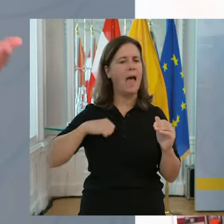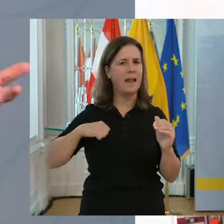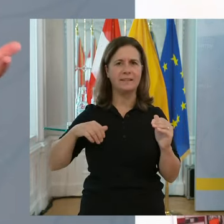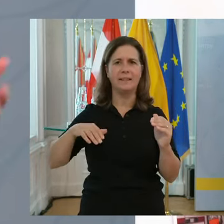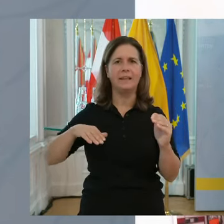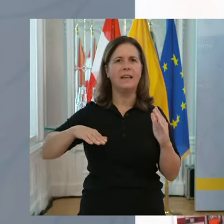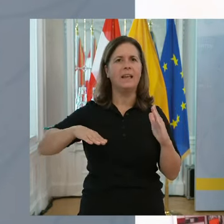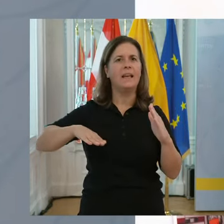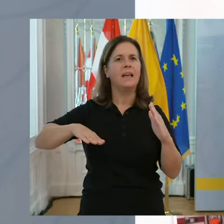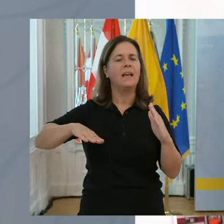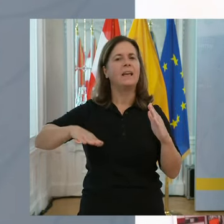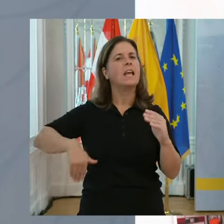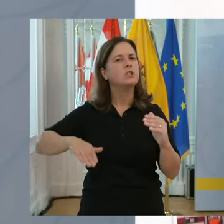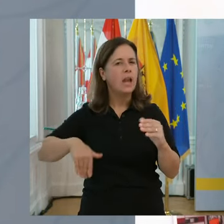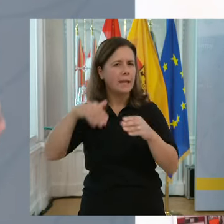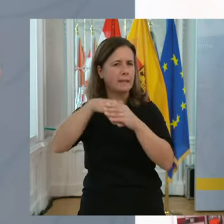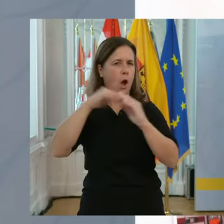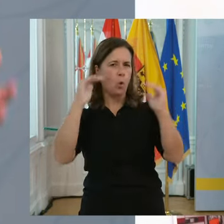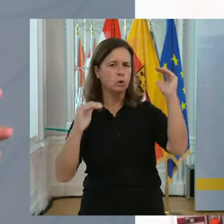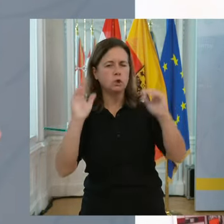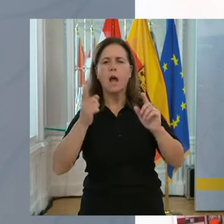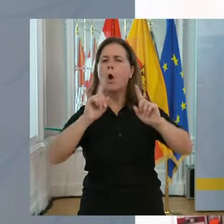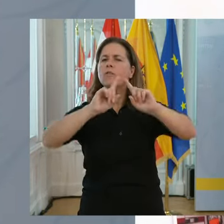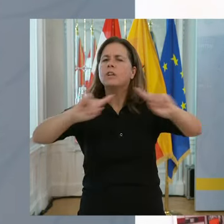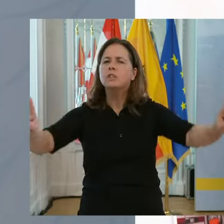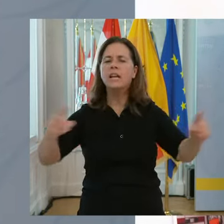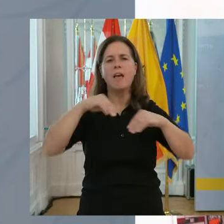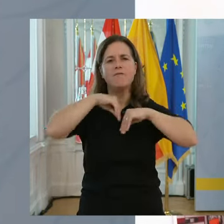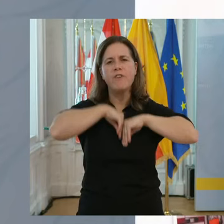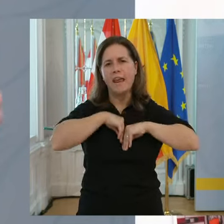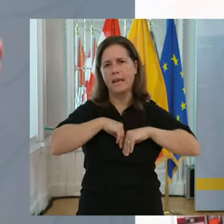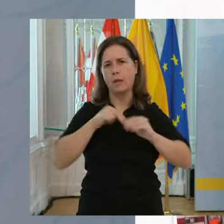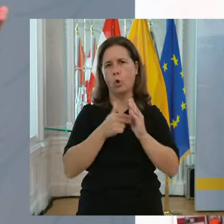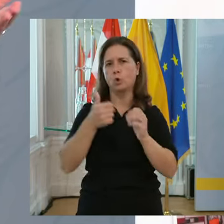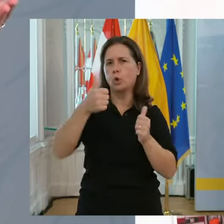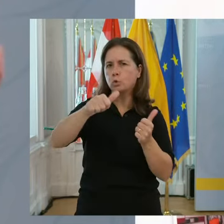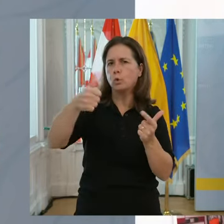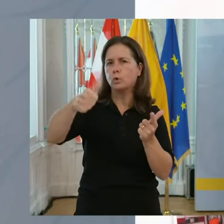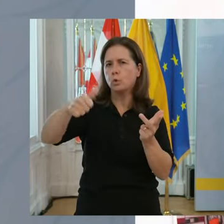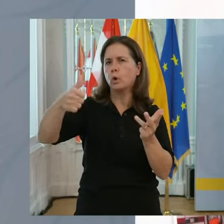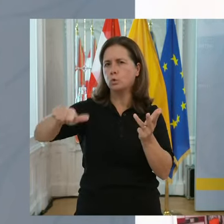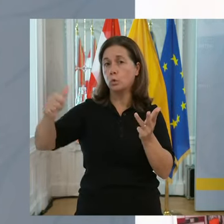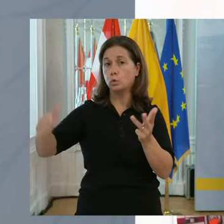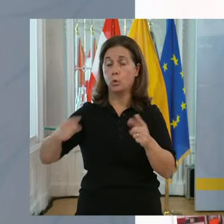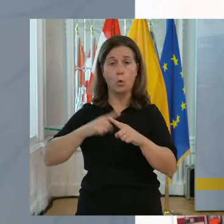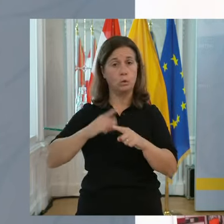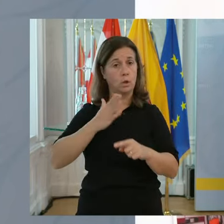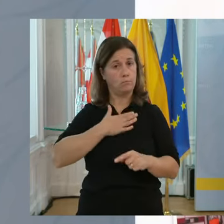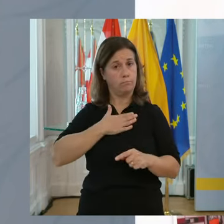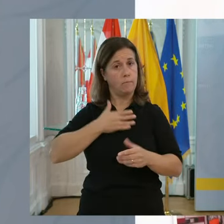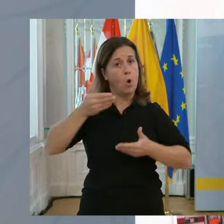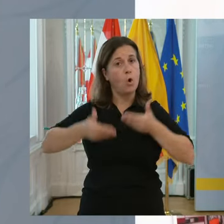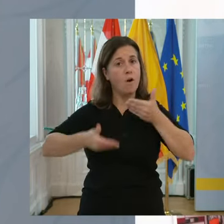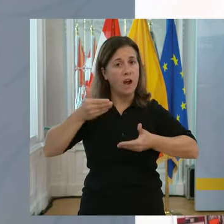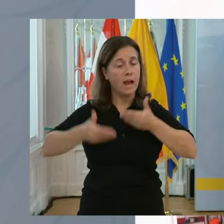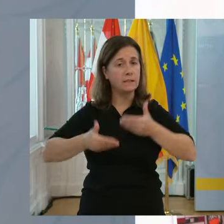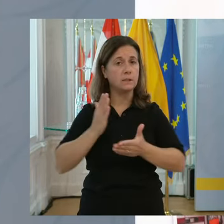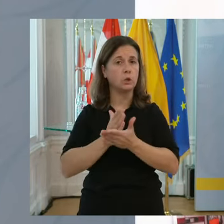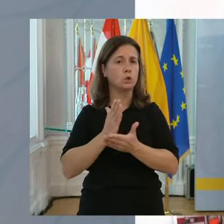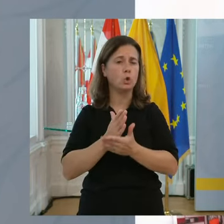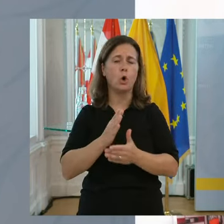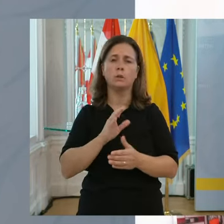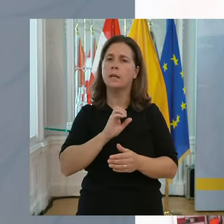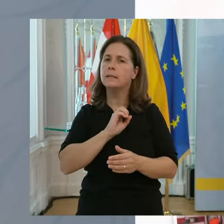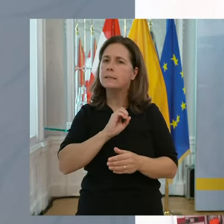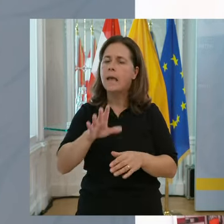es geht nicht nur allein um Geschlechter, es geht um verschiedene Fähigkeiten. Und wir haben auch bei unseren Konferenzen schon wirklich